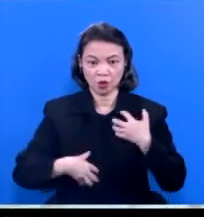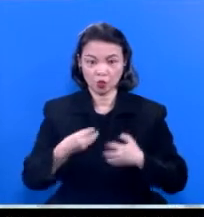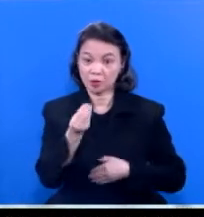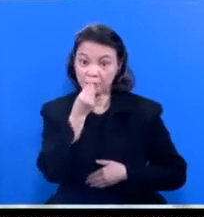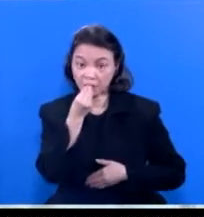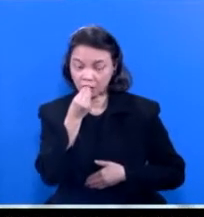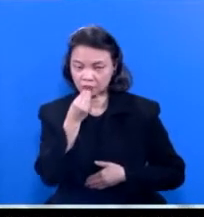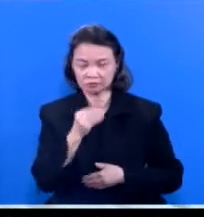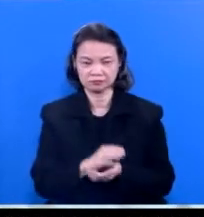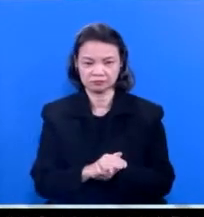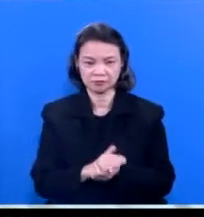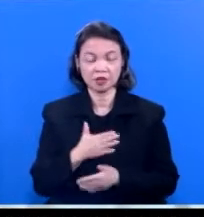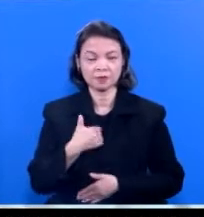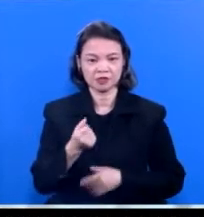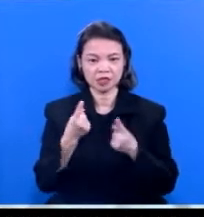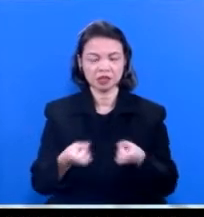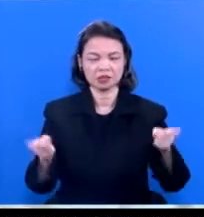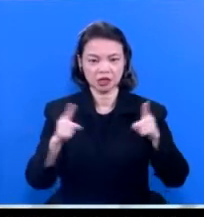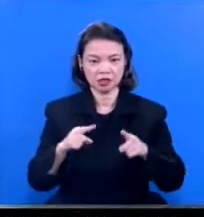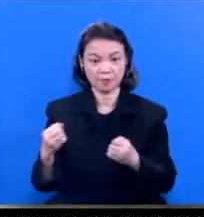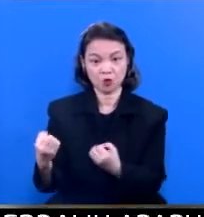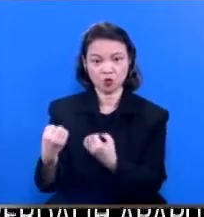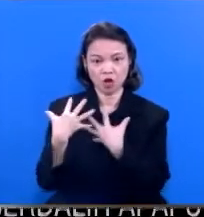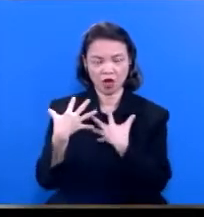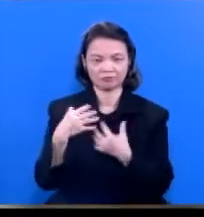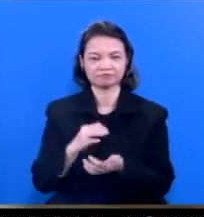saja terjadi penularan.